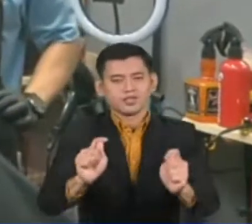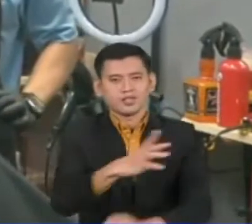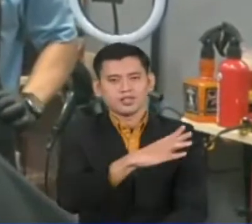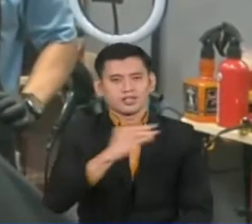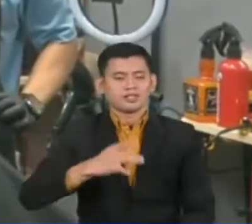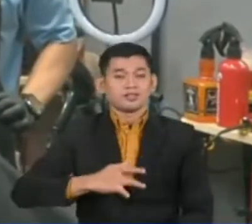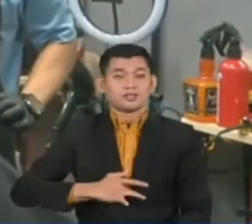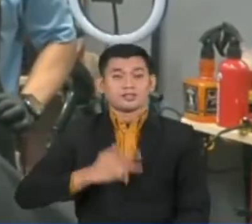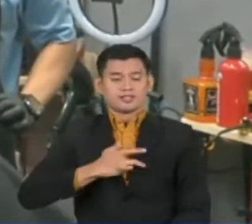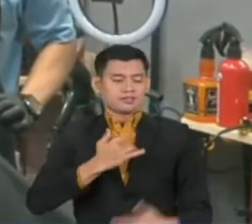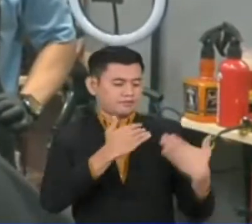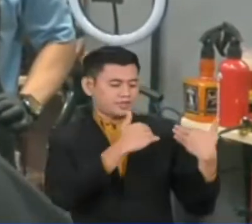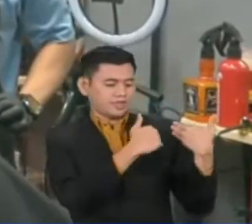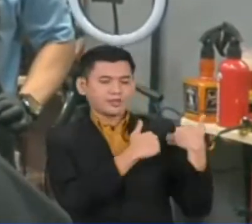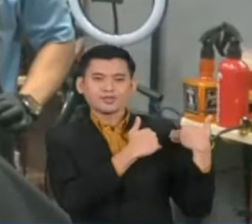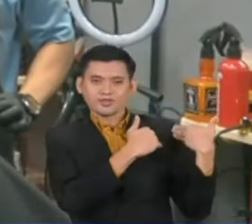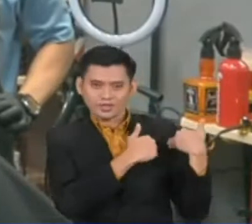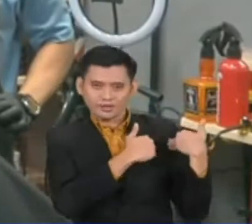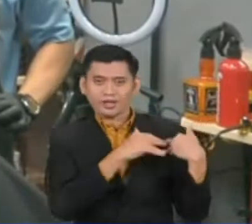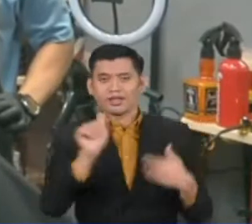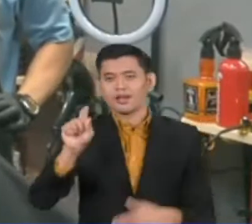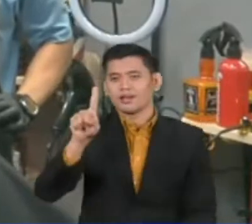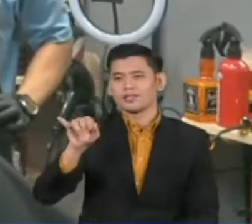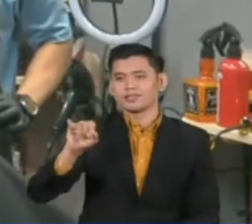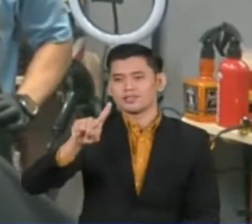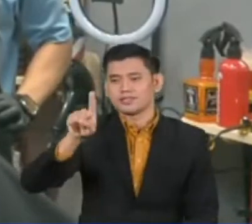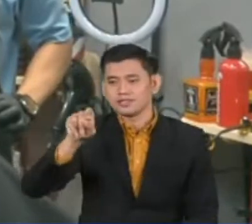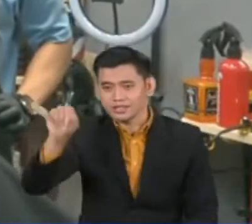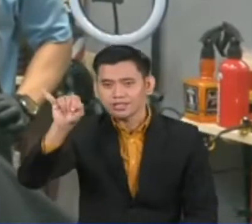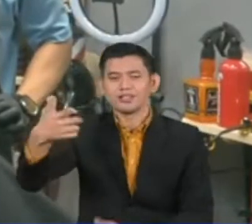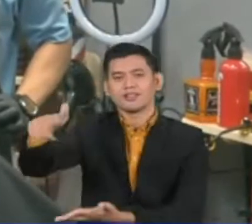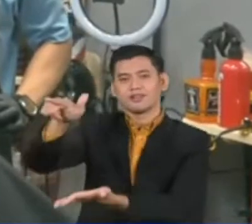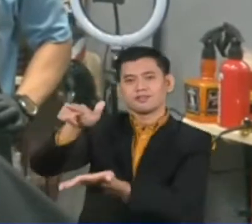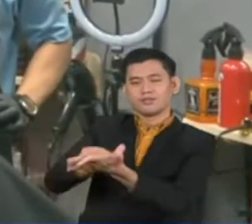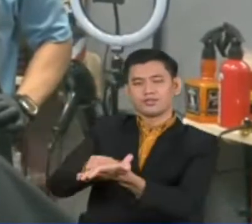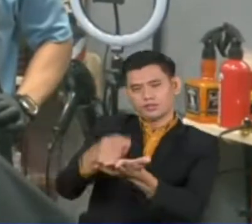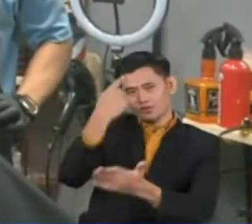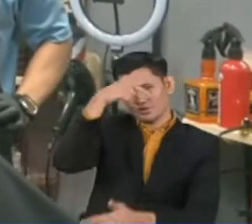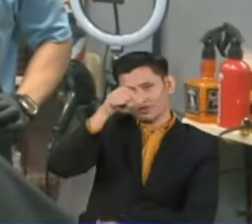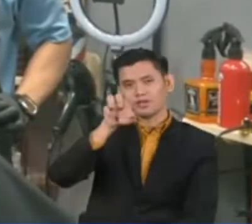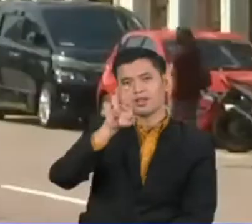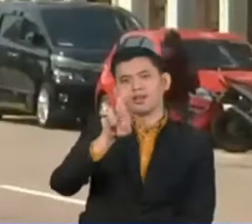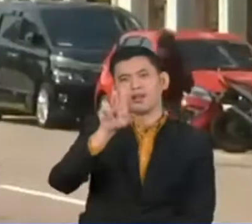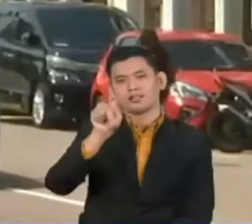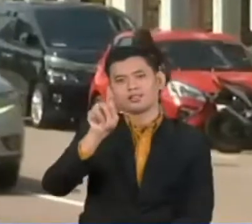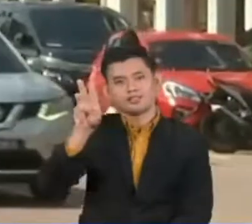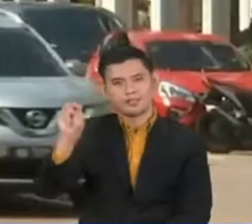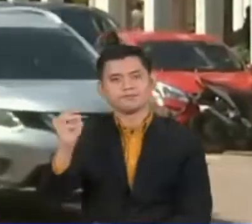kebertanggungjawaban. Azizi Harun, RTM.